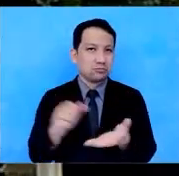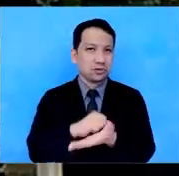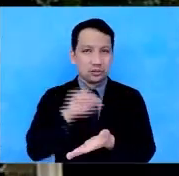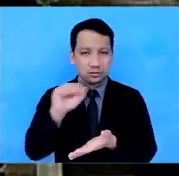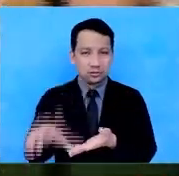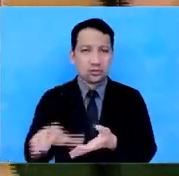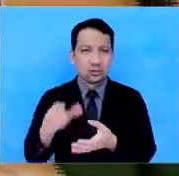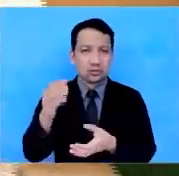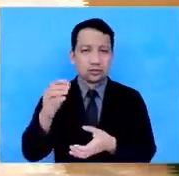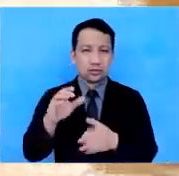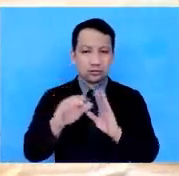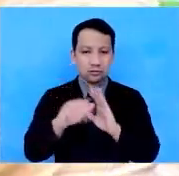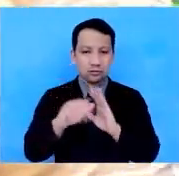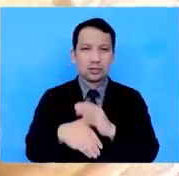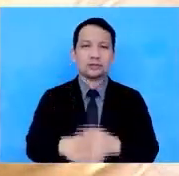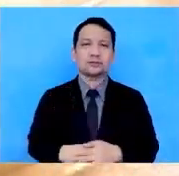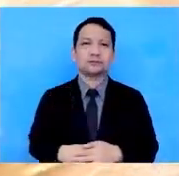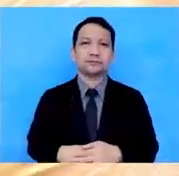ng COMELEC.